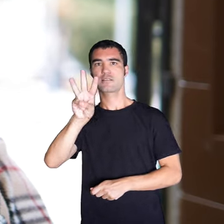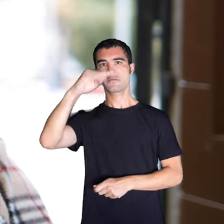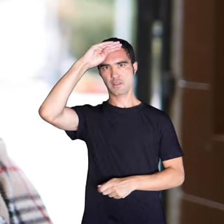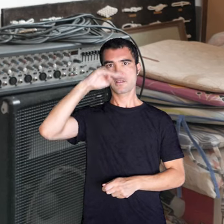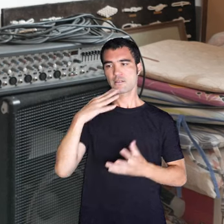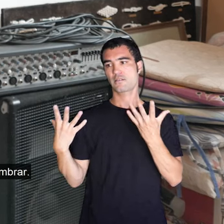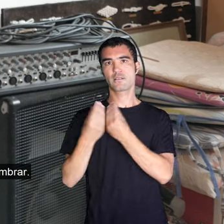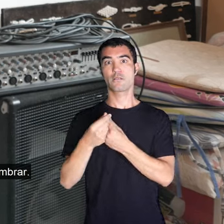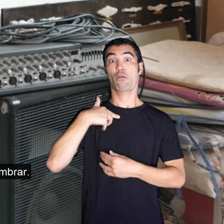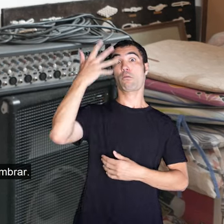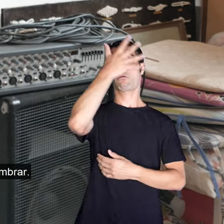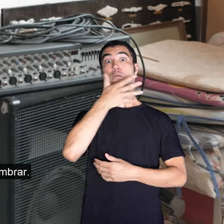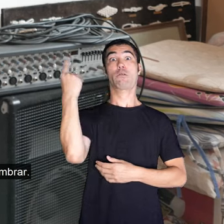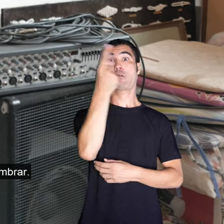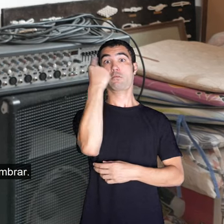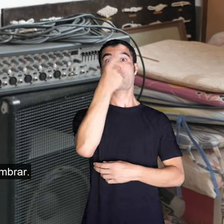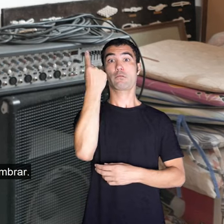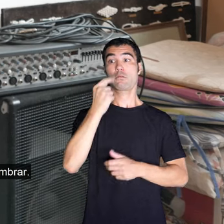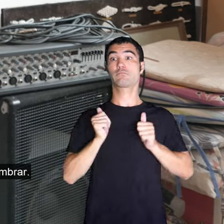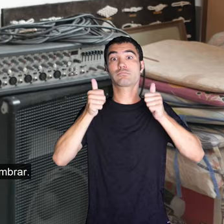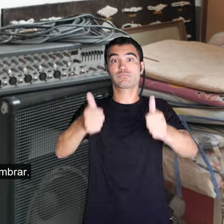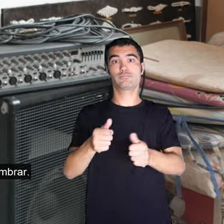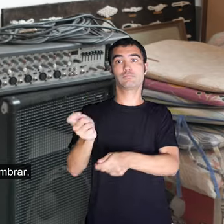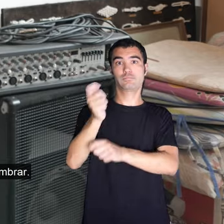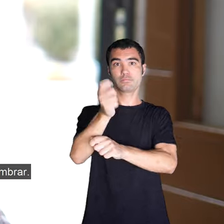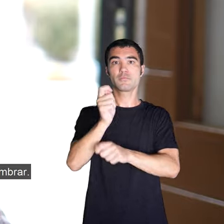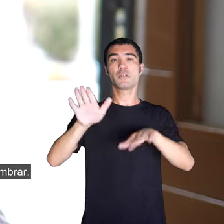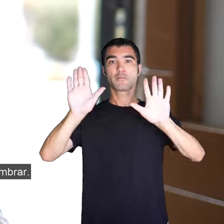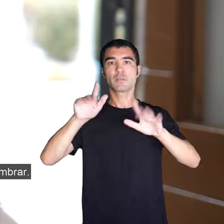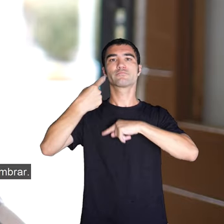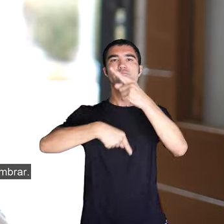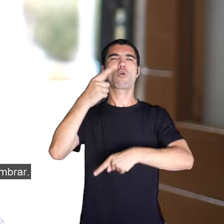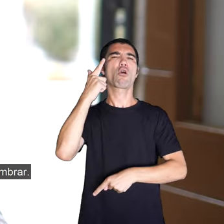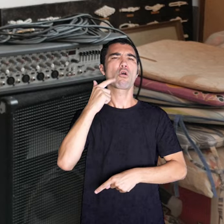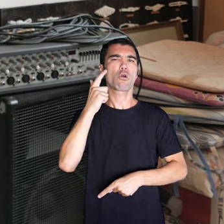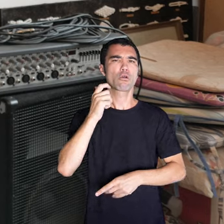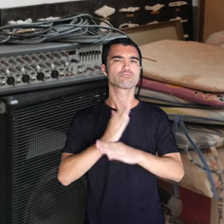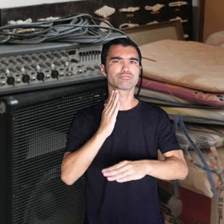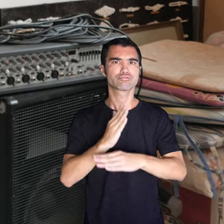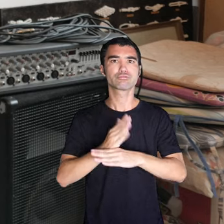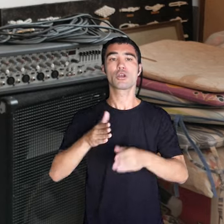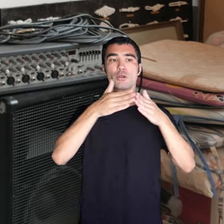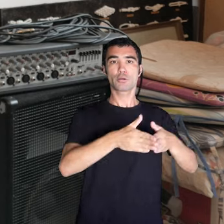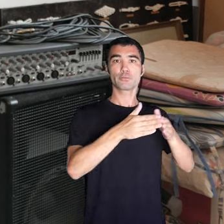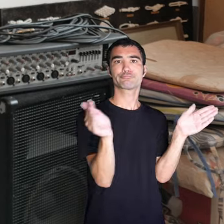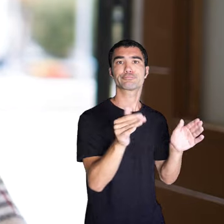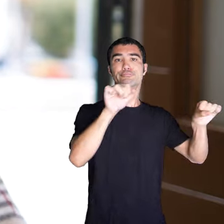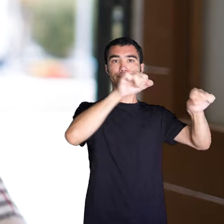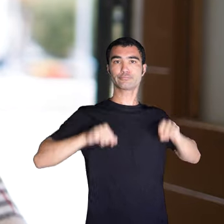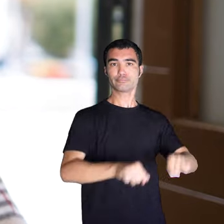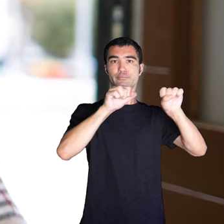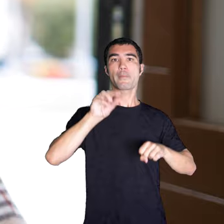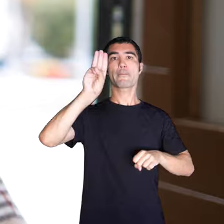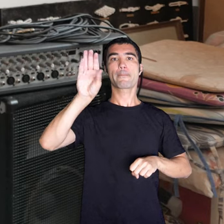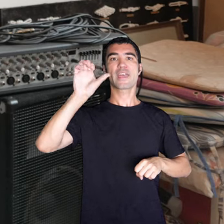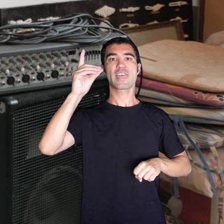mon pare. M'humoritzava els primers dies que anava a pescar i això. Però t'arribes a acostumar, amb una barqueta petita al rem. Li deien